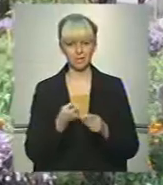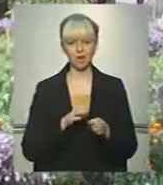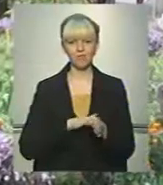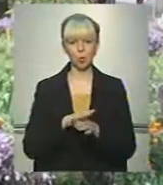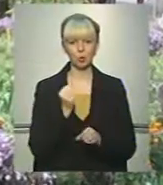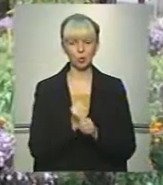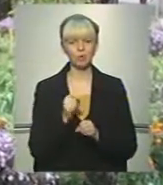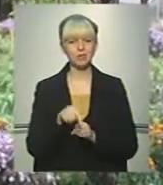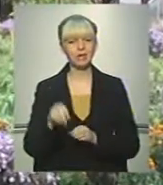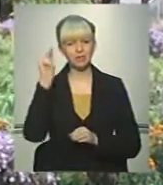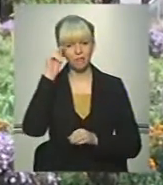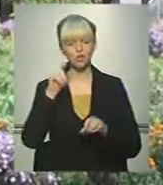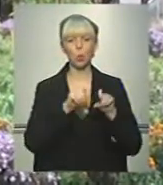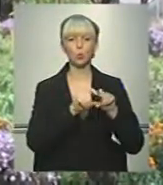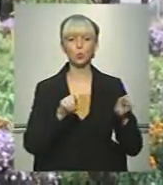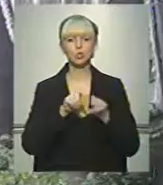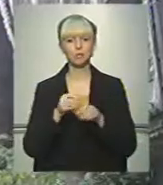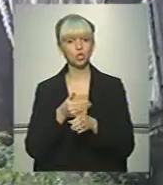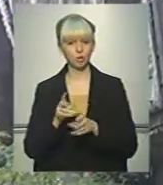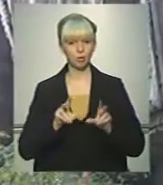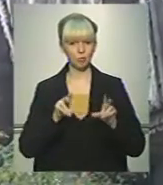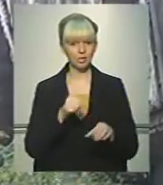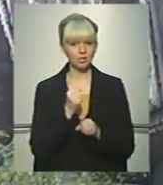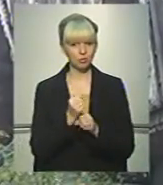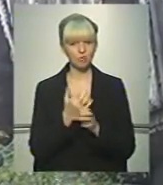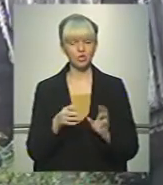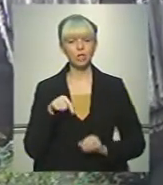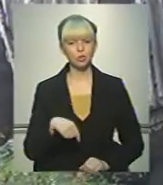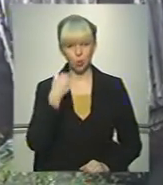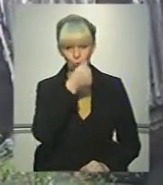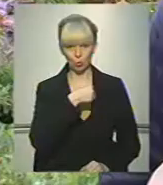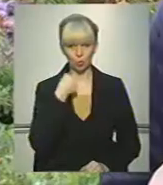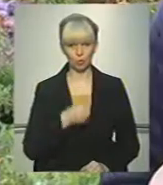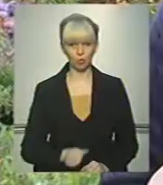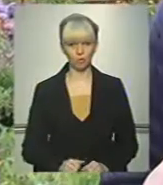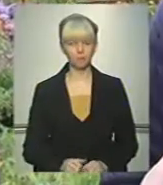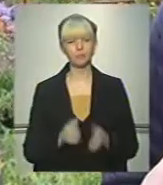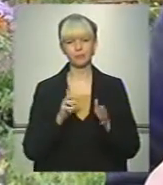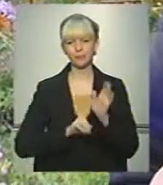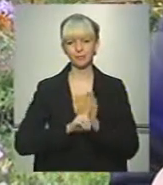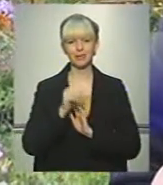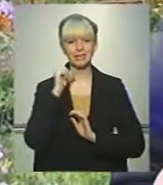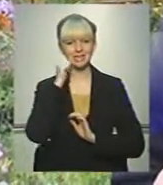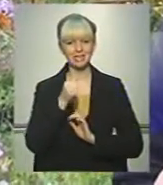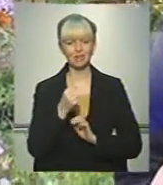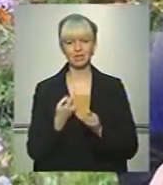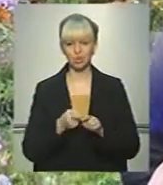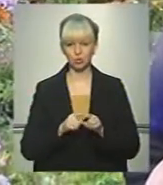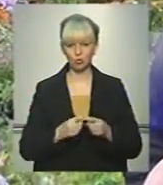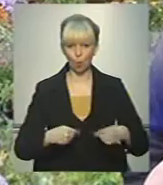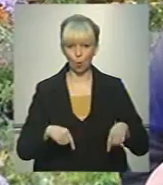виконання робіт у цих навчальних установах. Частину обіцяють зробити вже цього року. Роботи починаються завтра на цьому